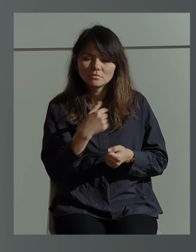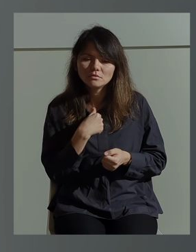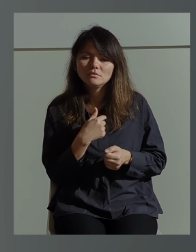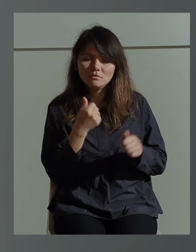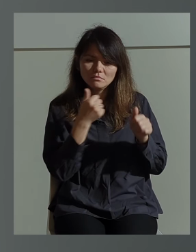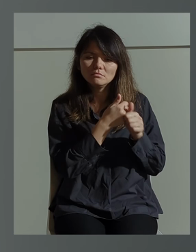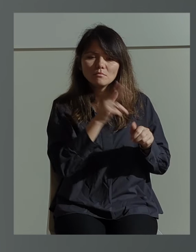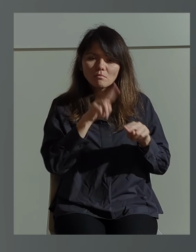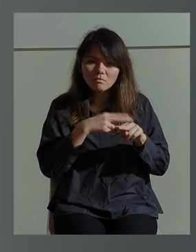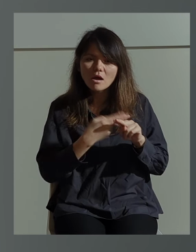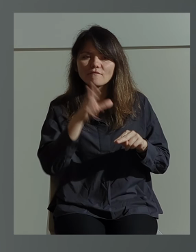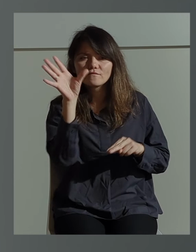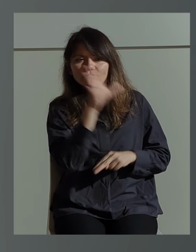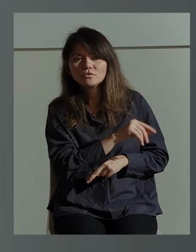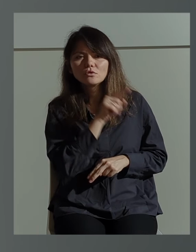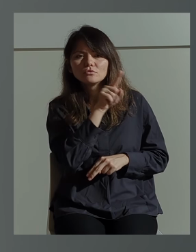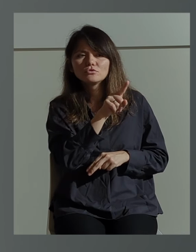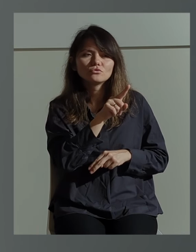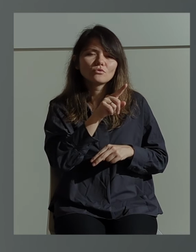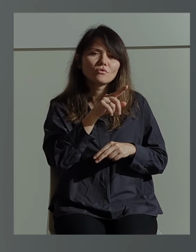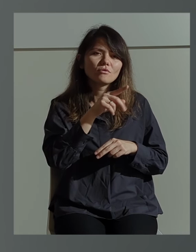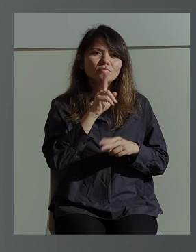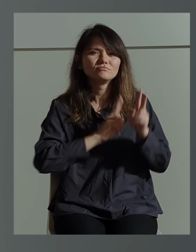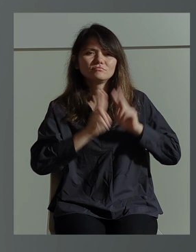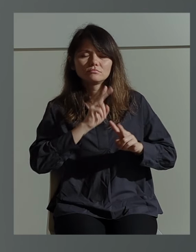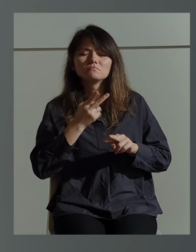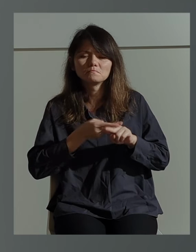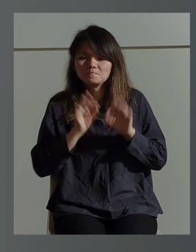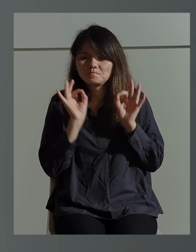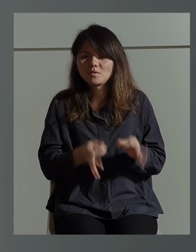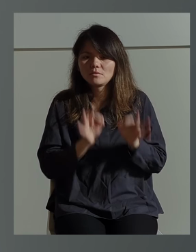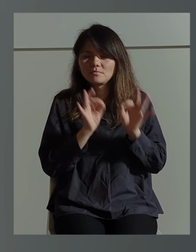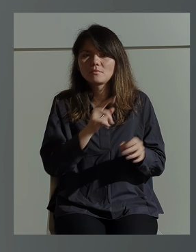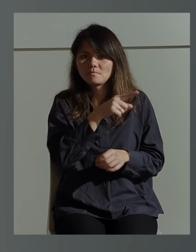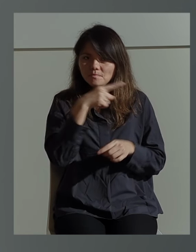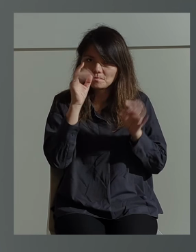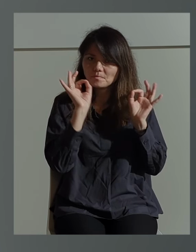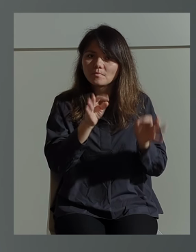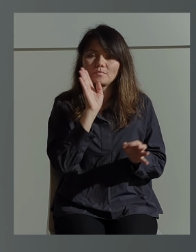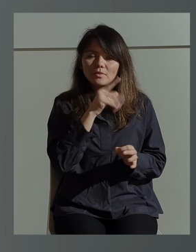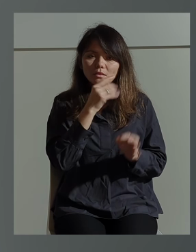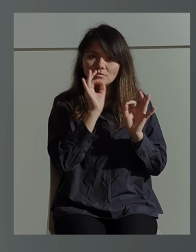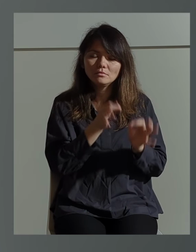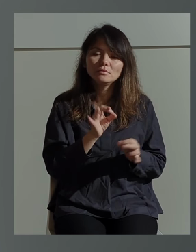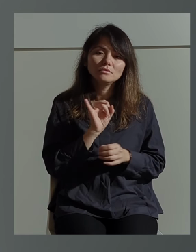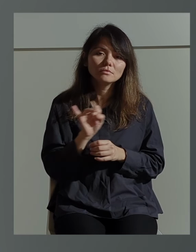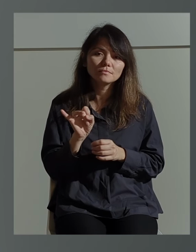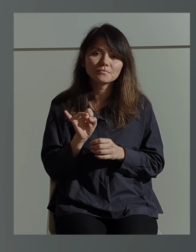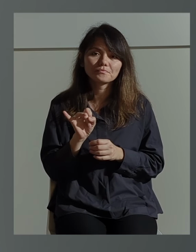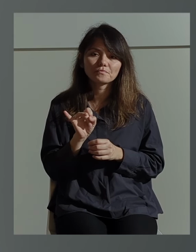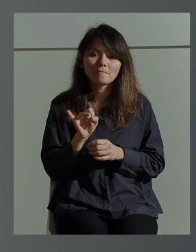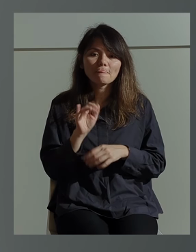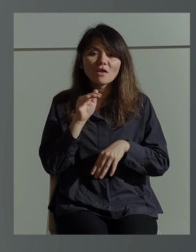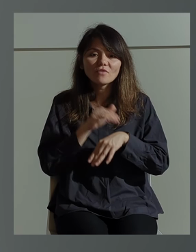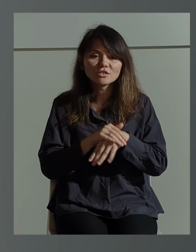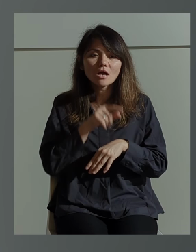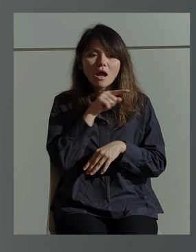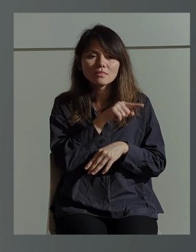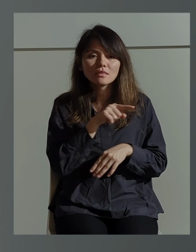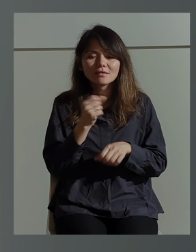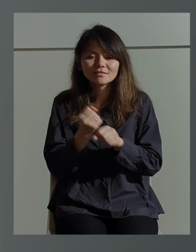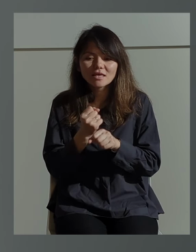поэтому все её претензии ко мне абсолютно обоснованы Вот и соответственно фактически она сделала со